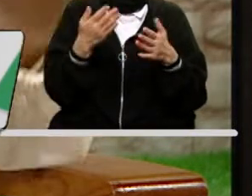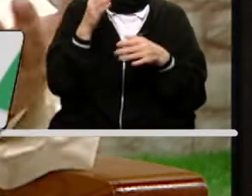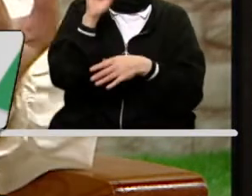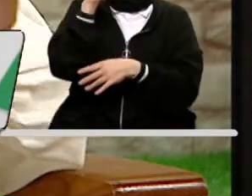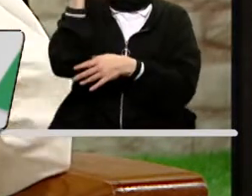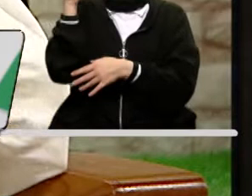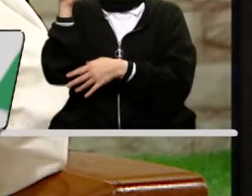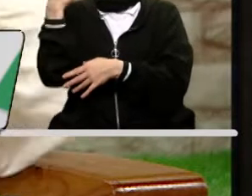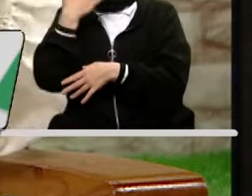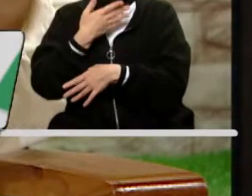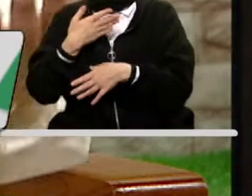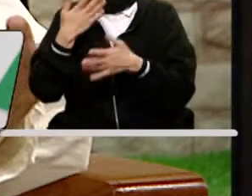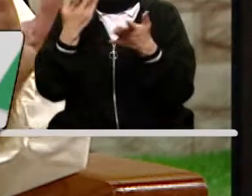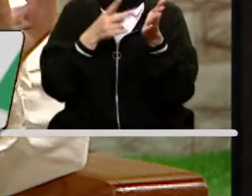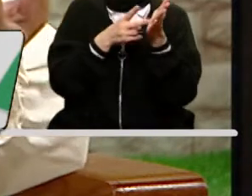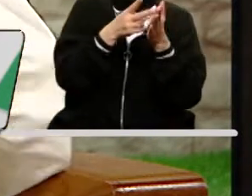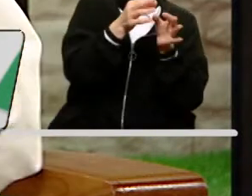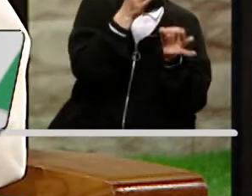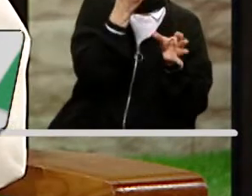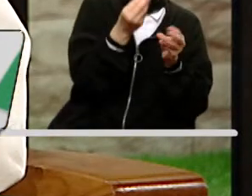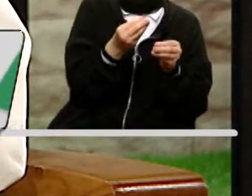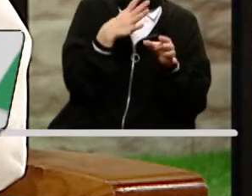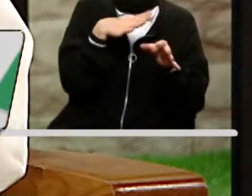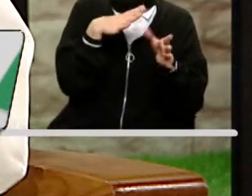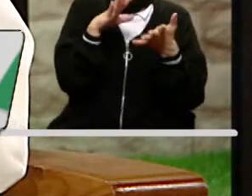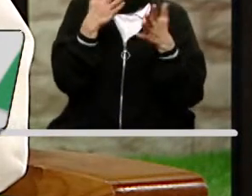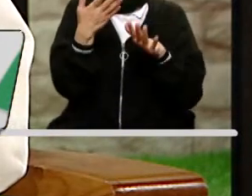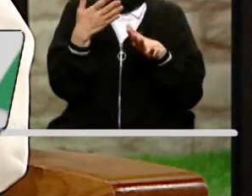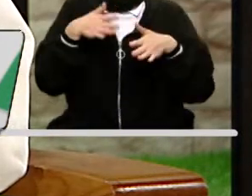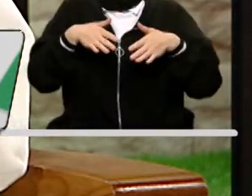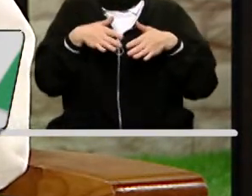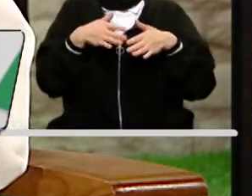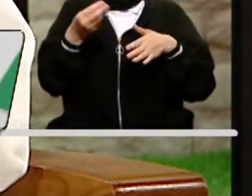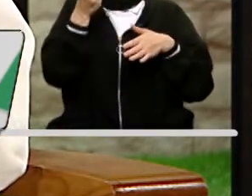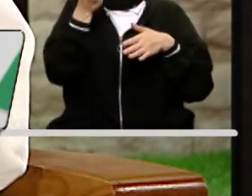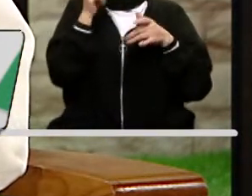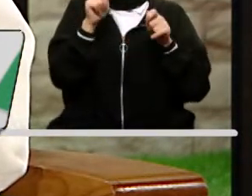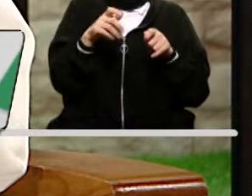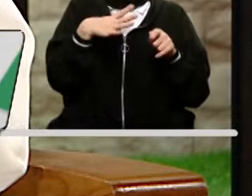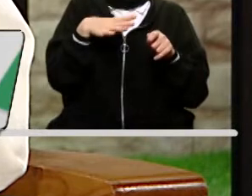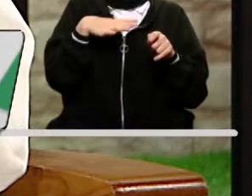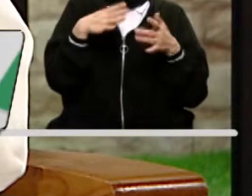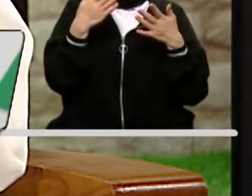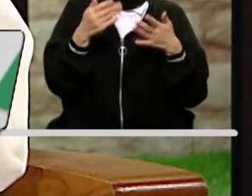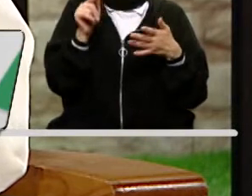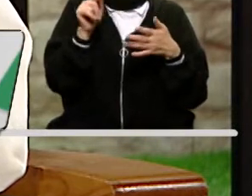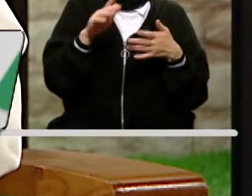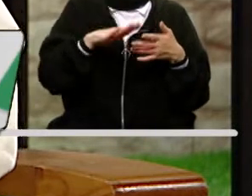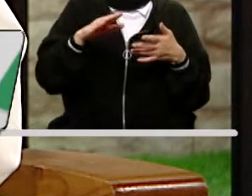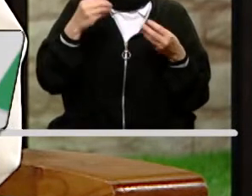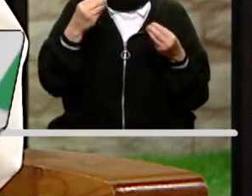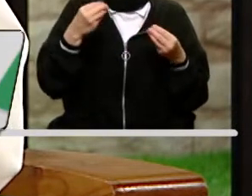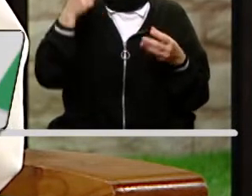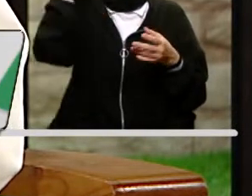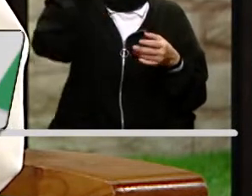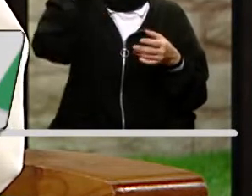de bir çiftçi olmak istiyor. Belki de bir aşçı olmak istiyor. Ona o alanı tanımam lazım. Çocuğu çok iyi tanıyıp ilgi alanını, merak